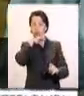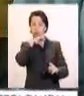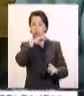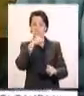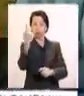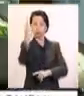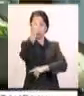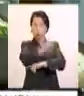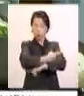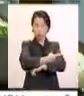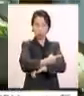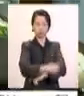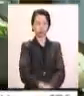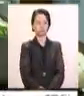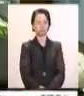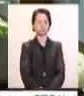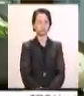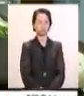satu hari.